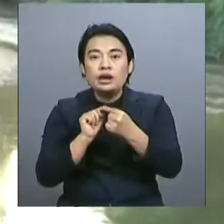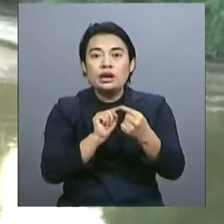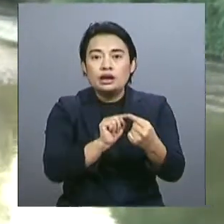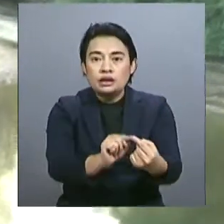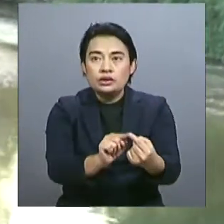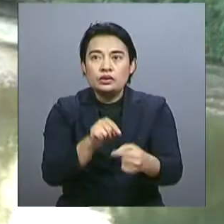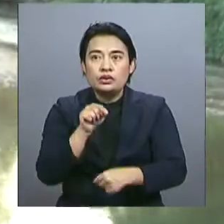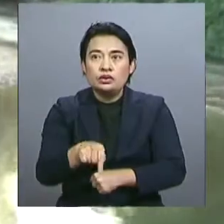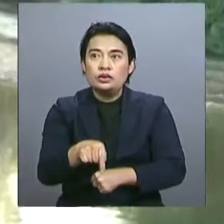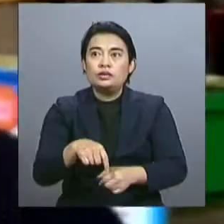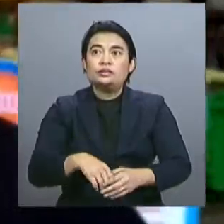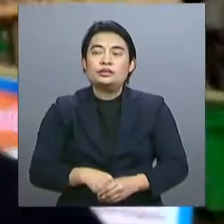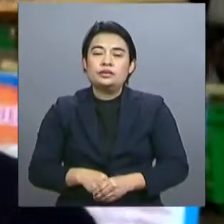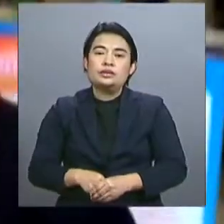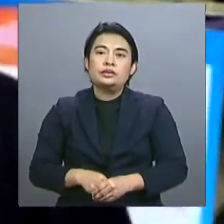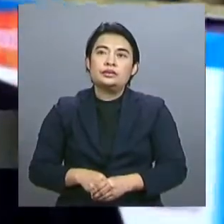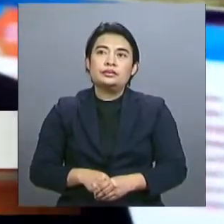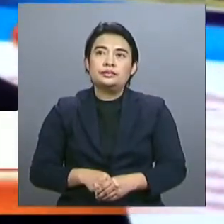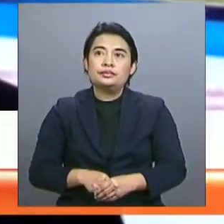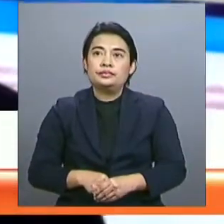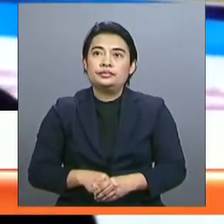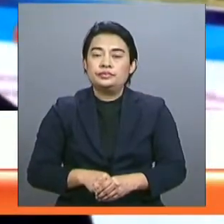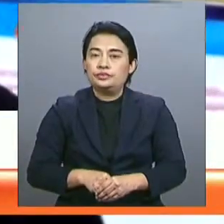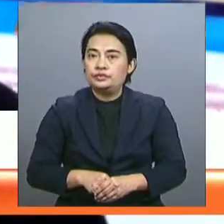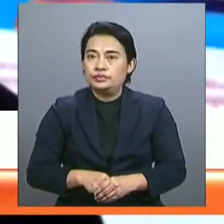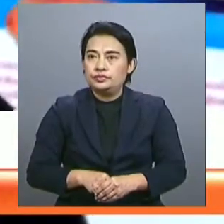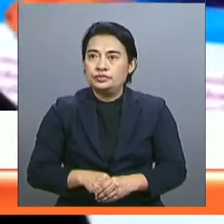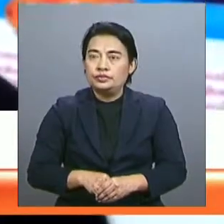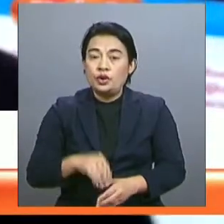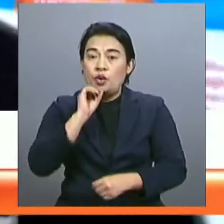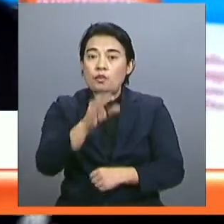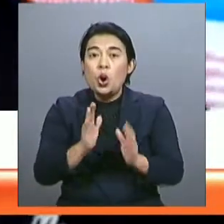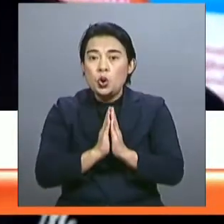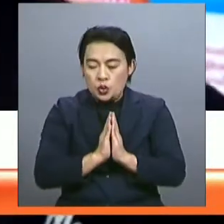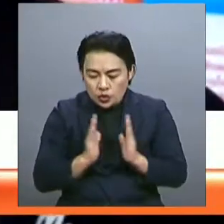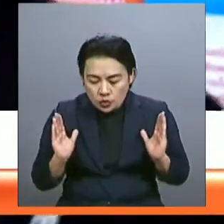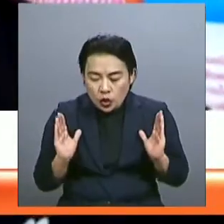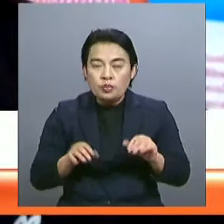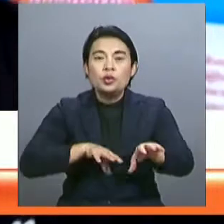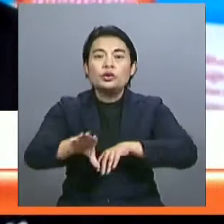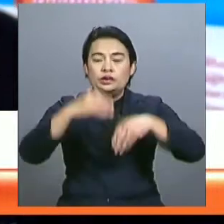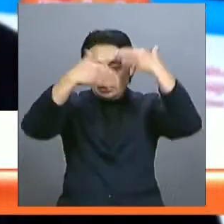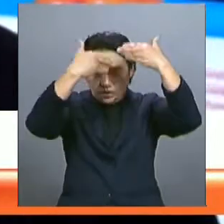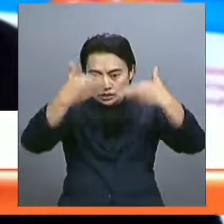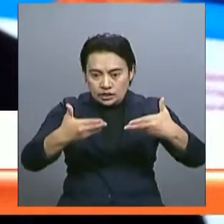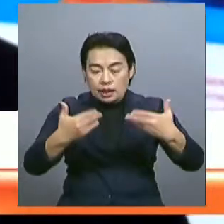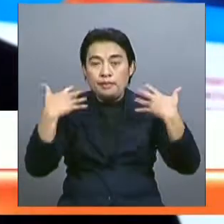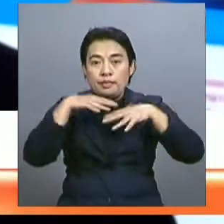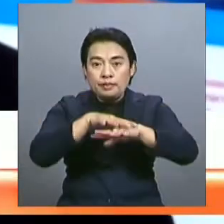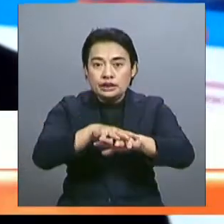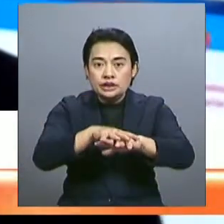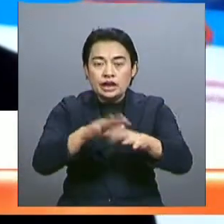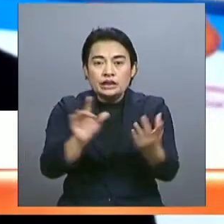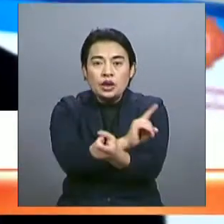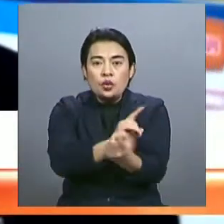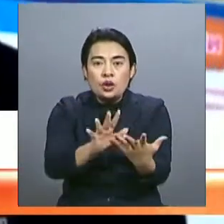ในตึกทอดต่อเนื่องไป ต้องขอบคุณผู้จัดงานประธานงานงานประเพณีสืบชะต